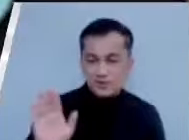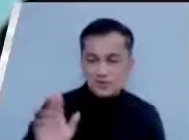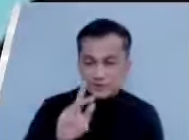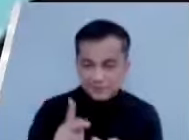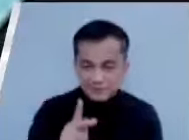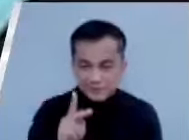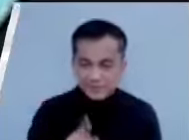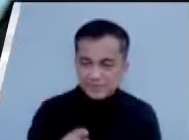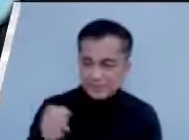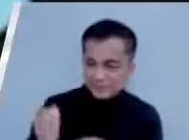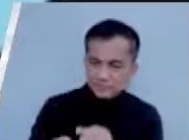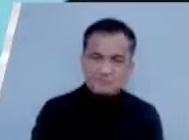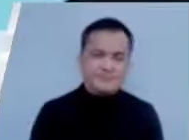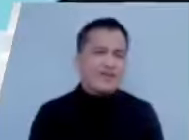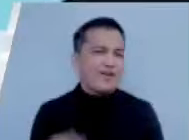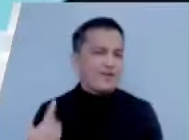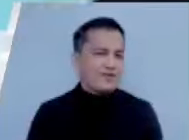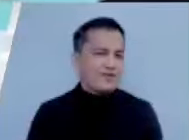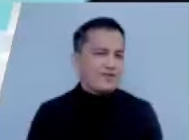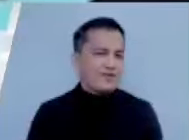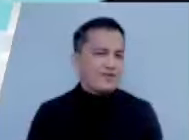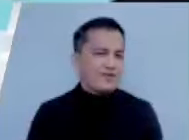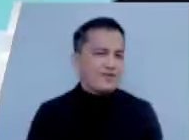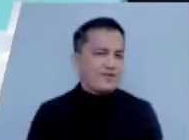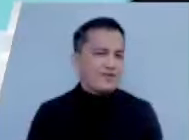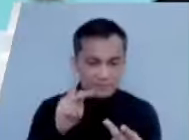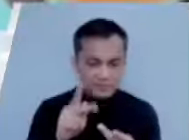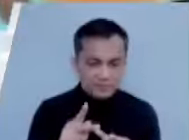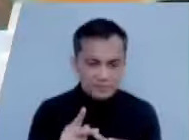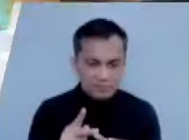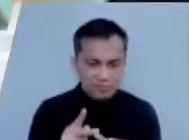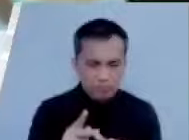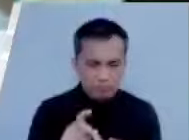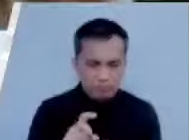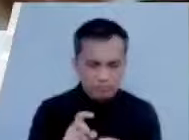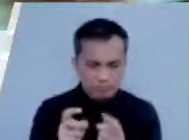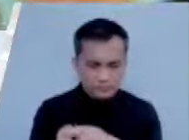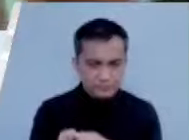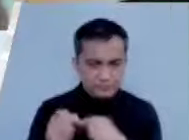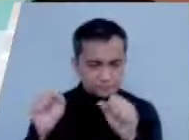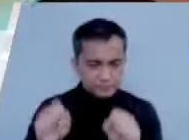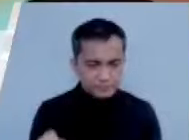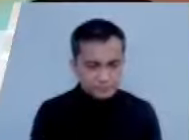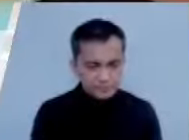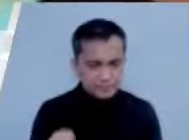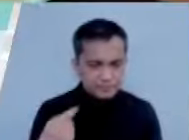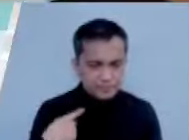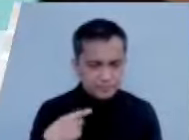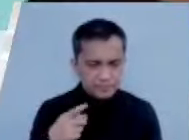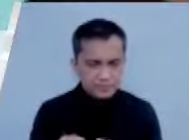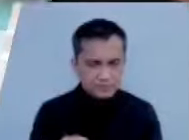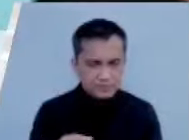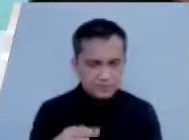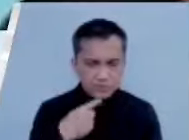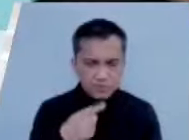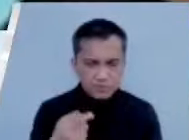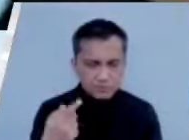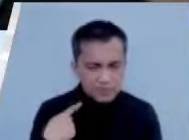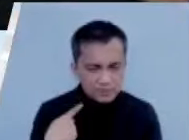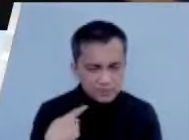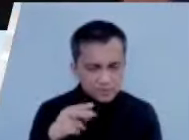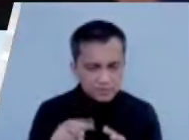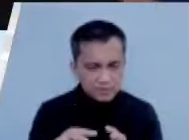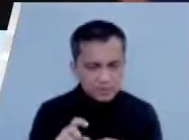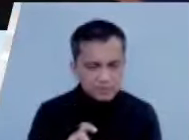Pero ang lyrics ng kantang Perfect na The Change of Season will leave you no clues, may ibang